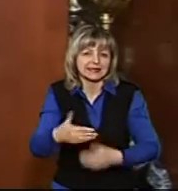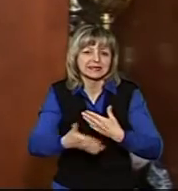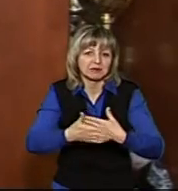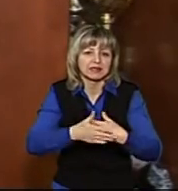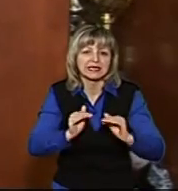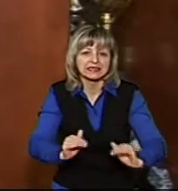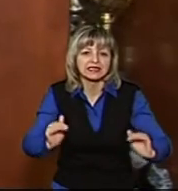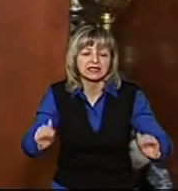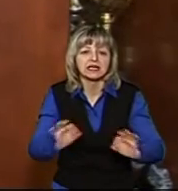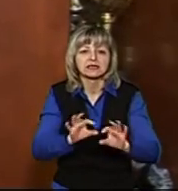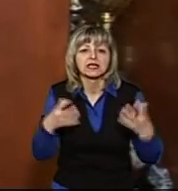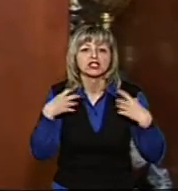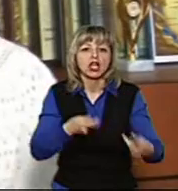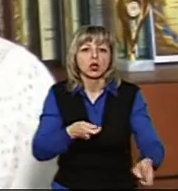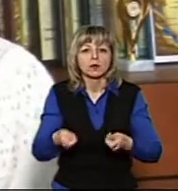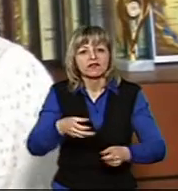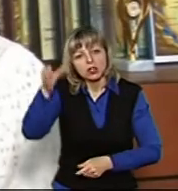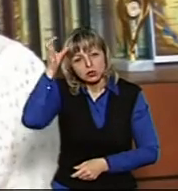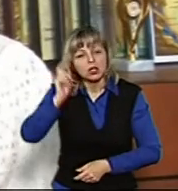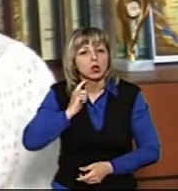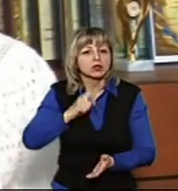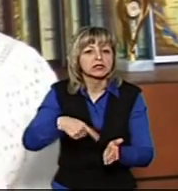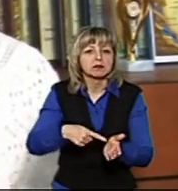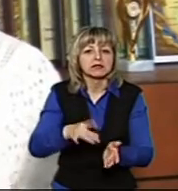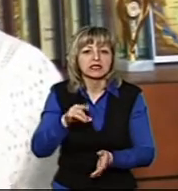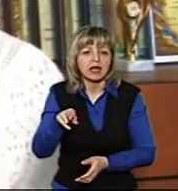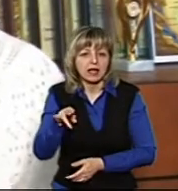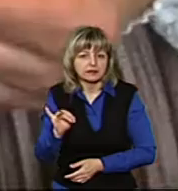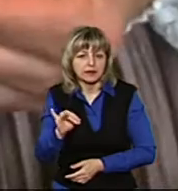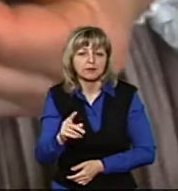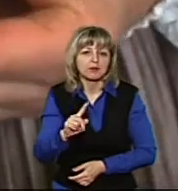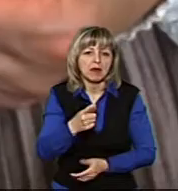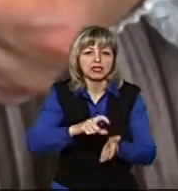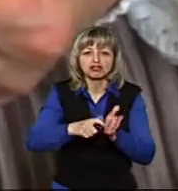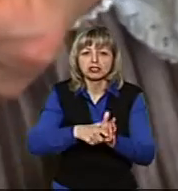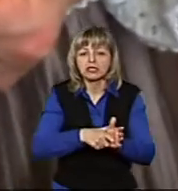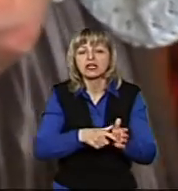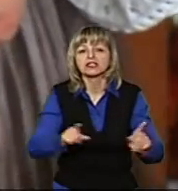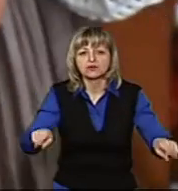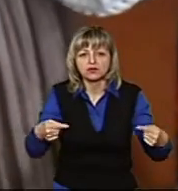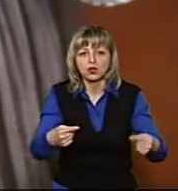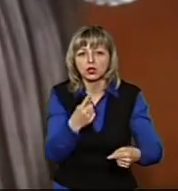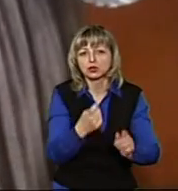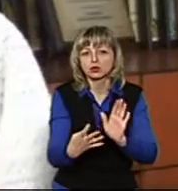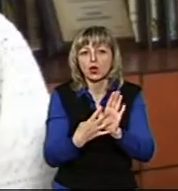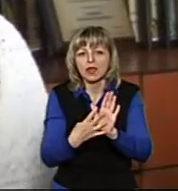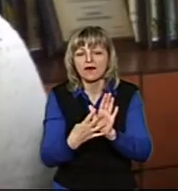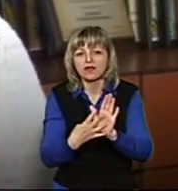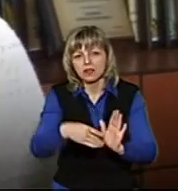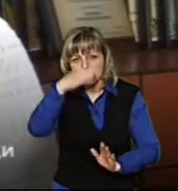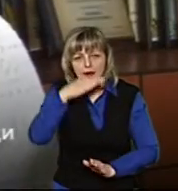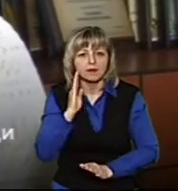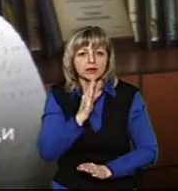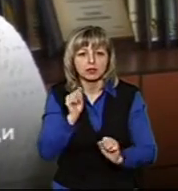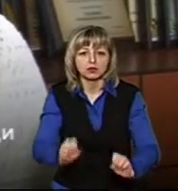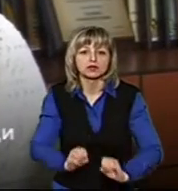розповіла начальниця управління освіти Луцької міської ради Зіновія Лещенко. Перших класів сформують 109. Батьки